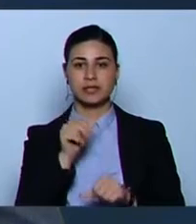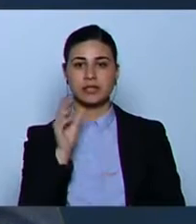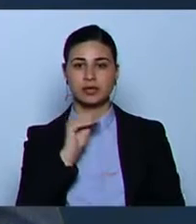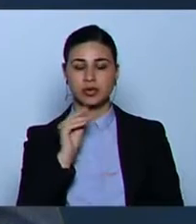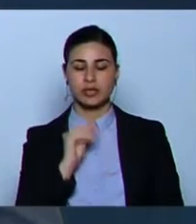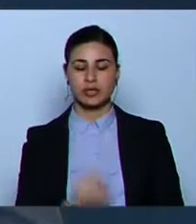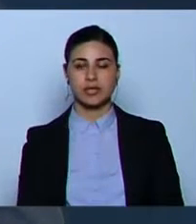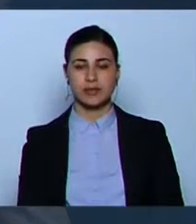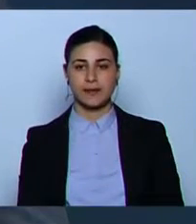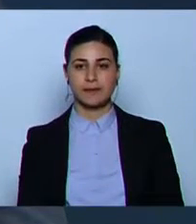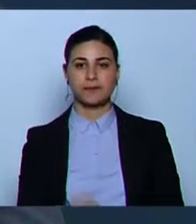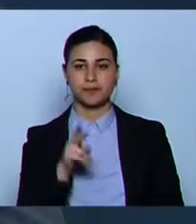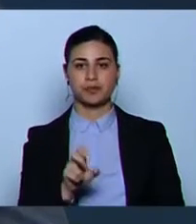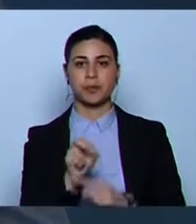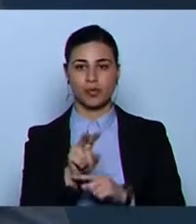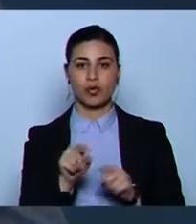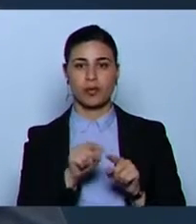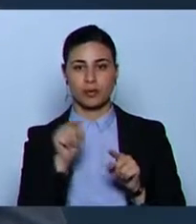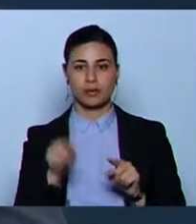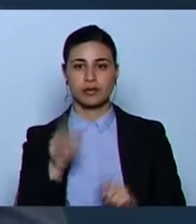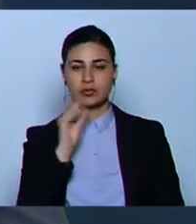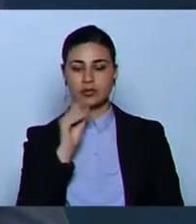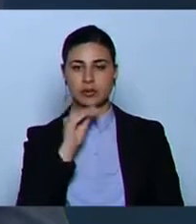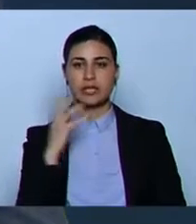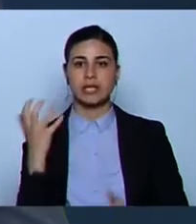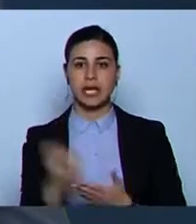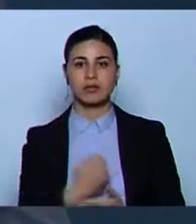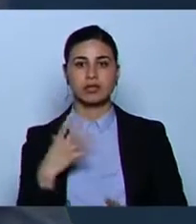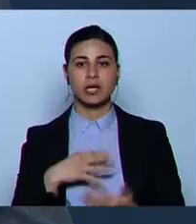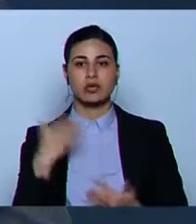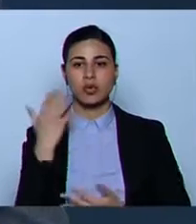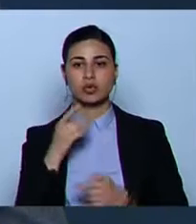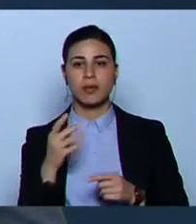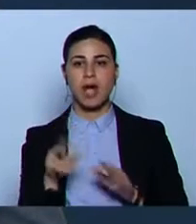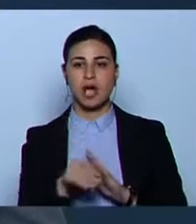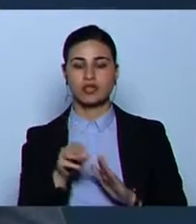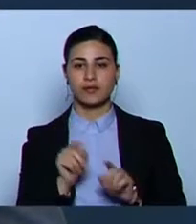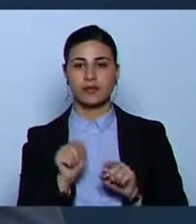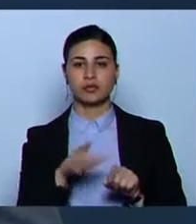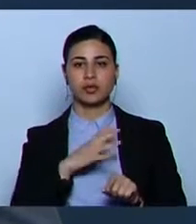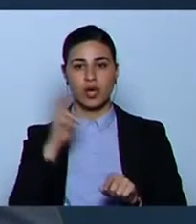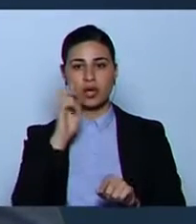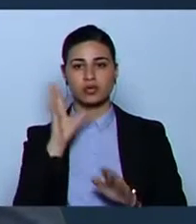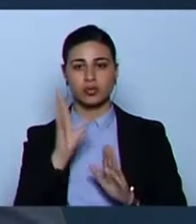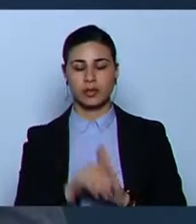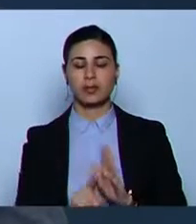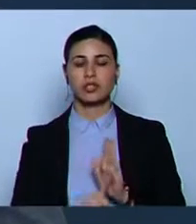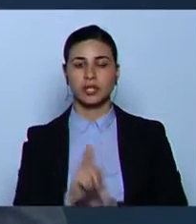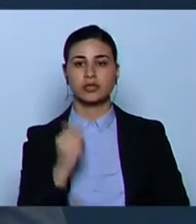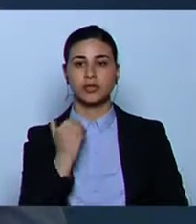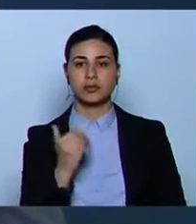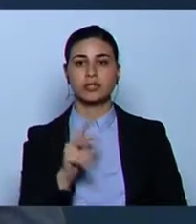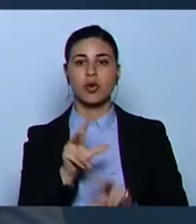როდესაც 2012 წლიდან, როდესაც გაიმარჯვა ქართულმა უცნებამ არჩევნებში და მოვიდა ხელისუფლებაში, დაიწყო